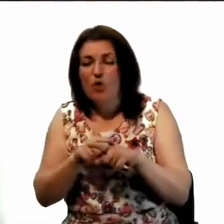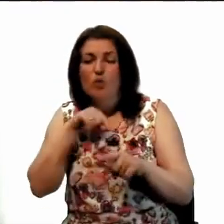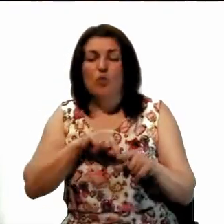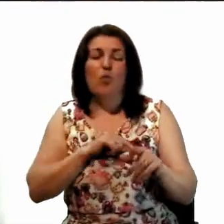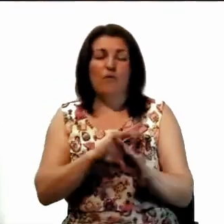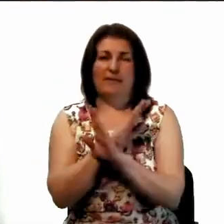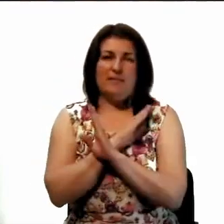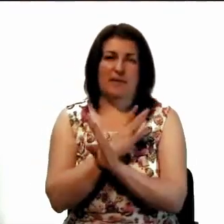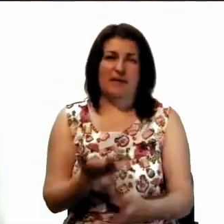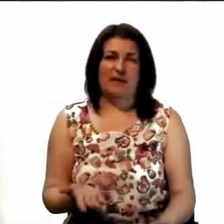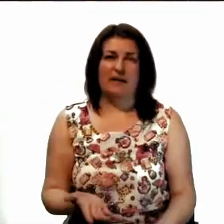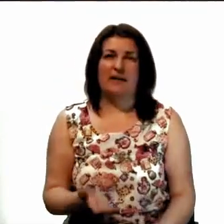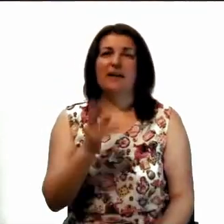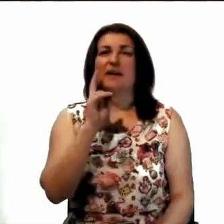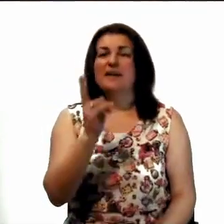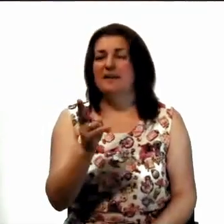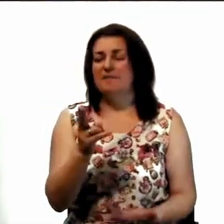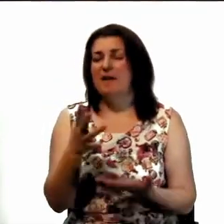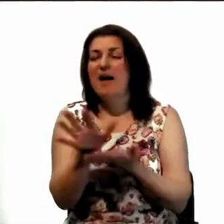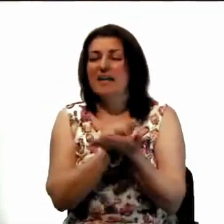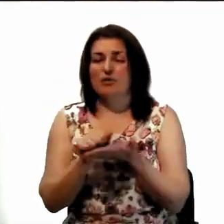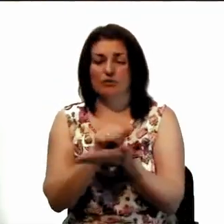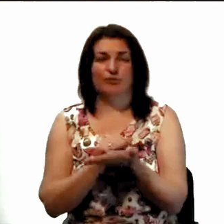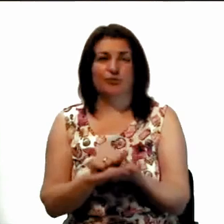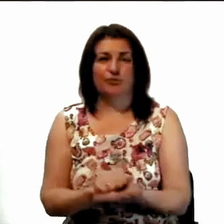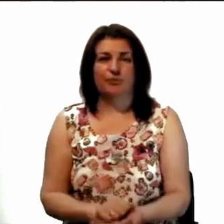смерти, к разрушению.